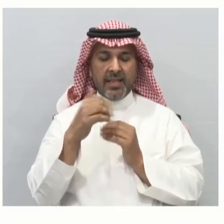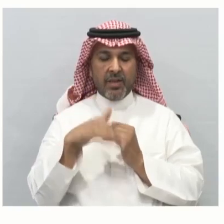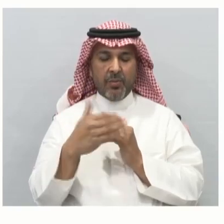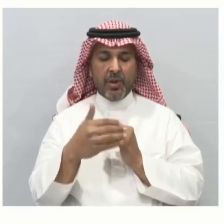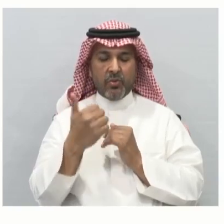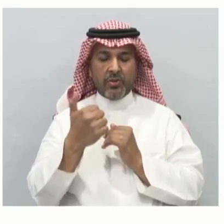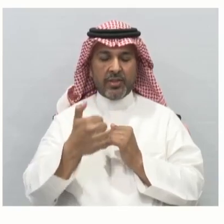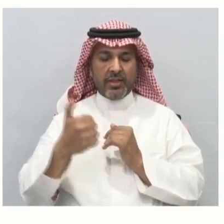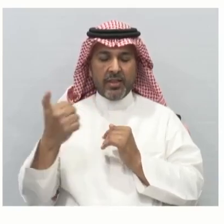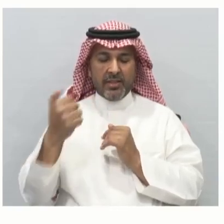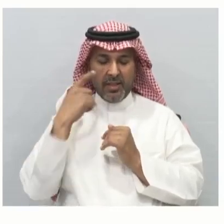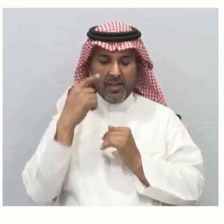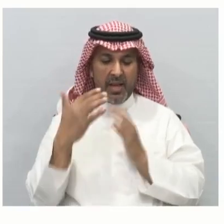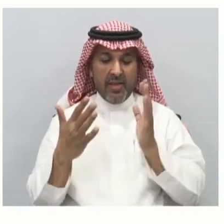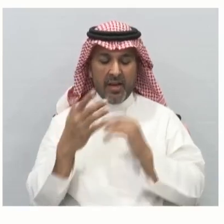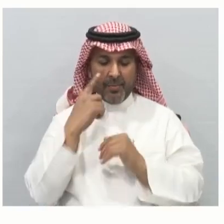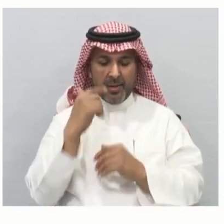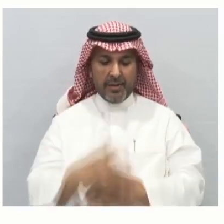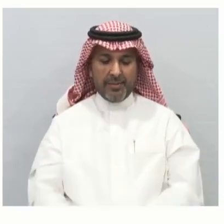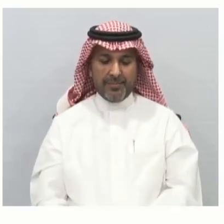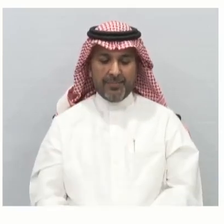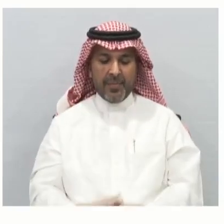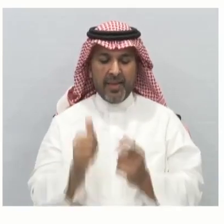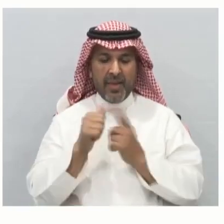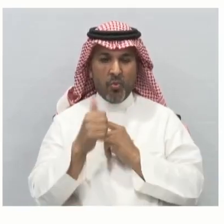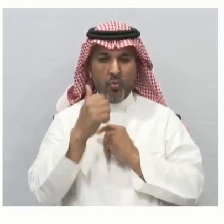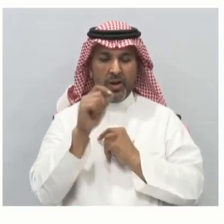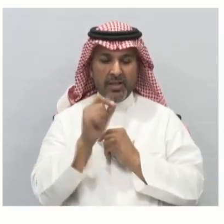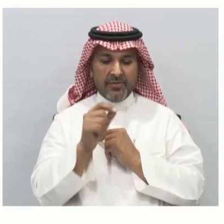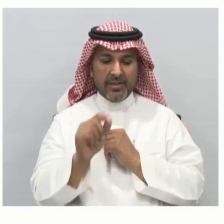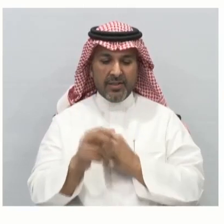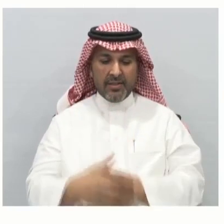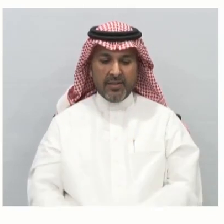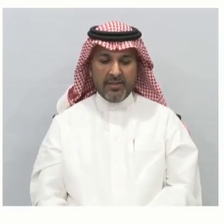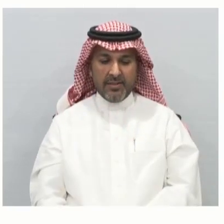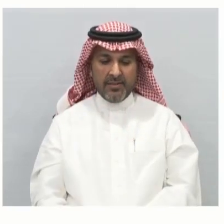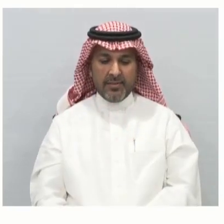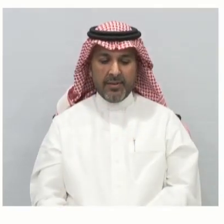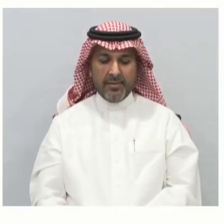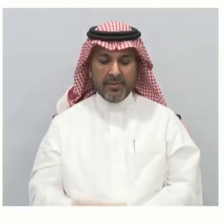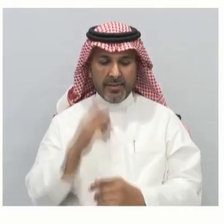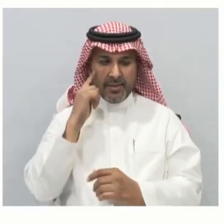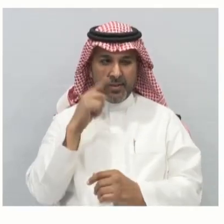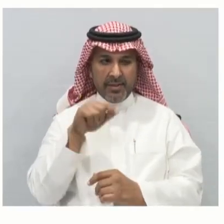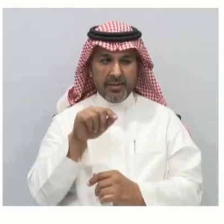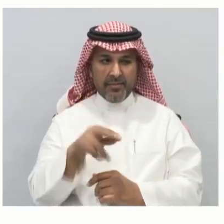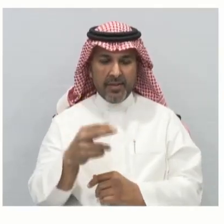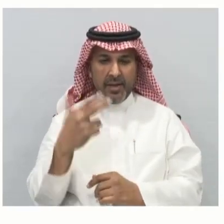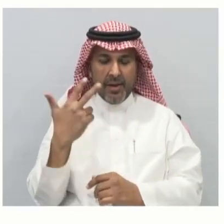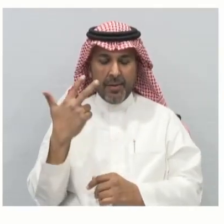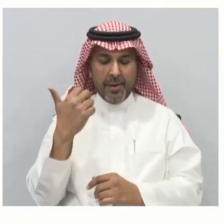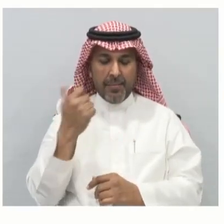سته من عشره التتيب راح يكون سته من عشره بعد كذا نعم صحيح احسنتم سته من مئه بعد كذا